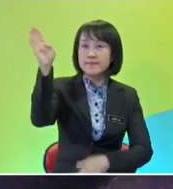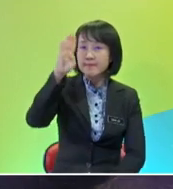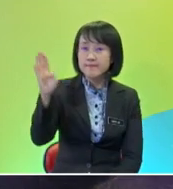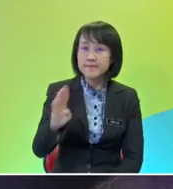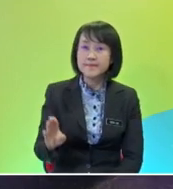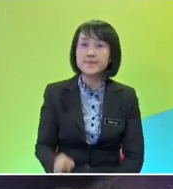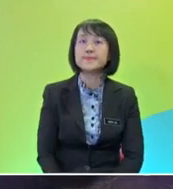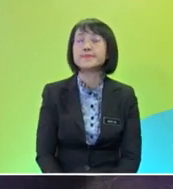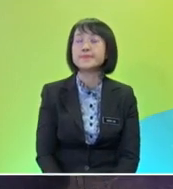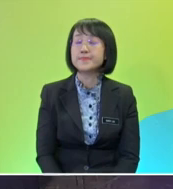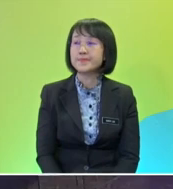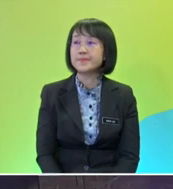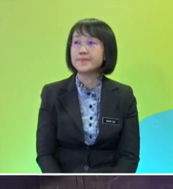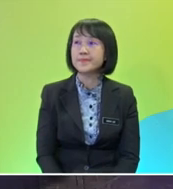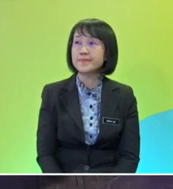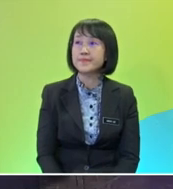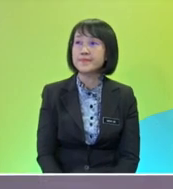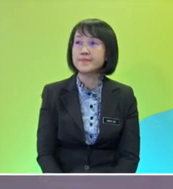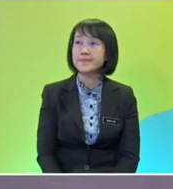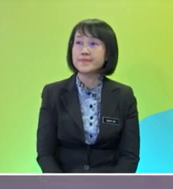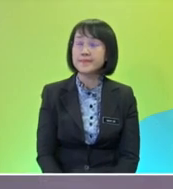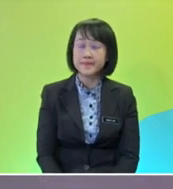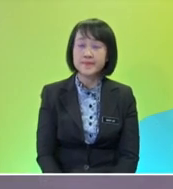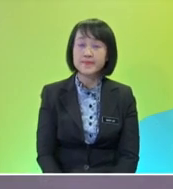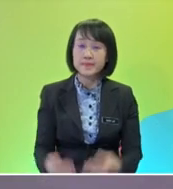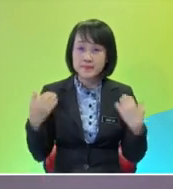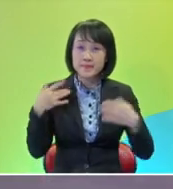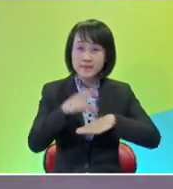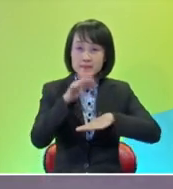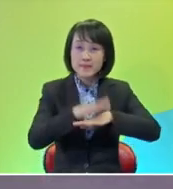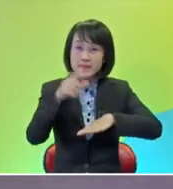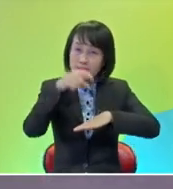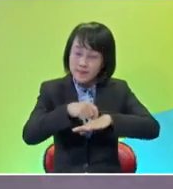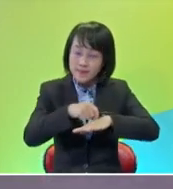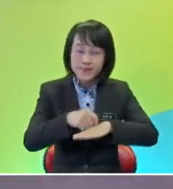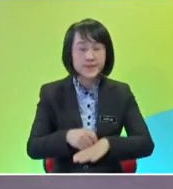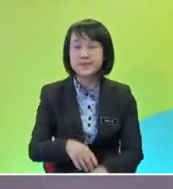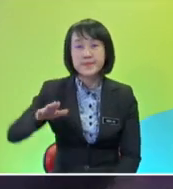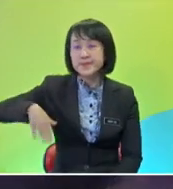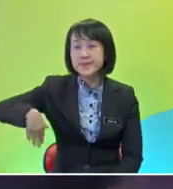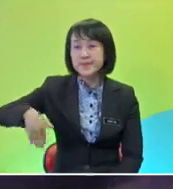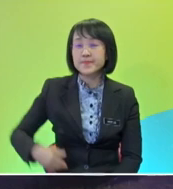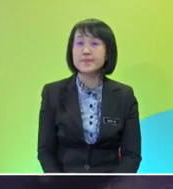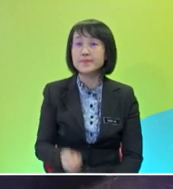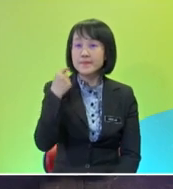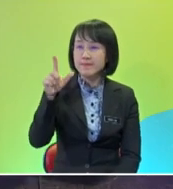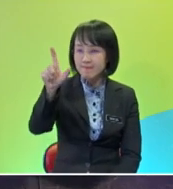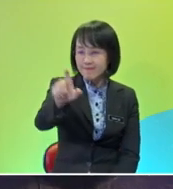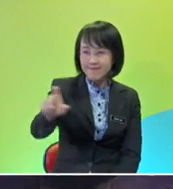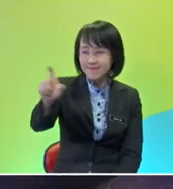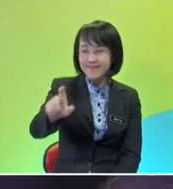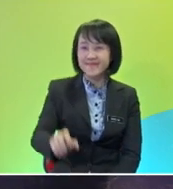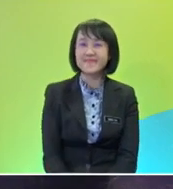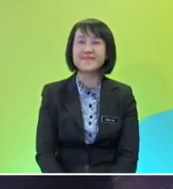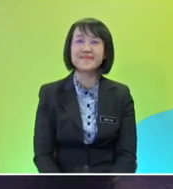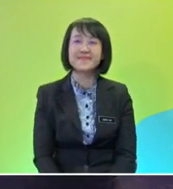Ya. Tempat tak digigit. Tak sempat cikgu, kita sempat sembuh tadi kan? Ya. Okey, nyamuk Aedes